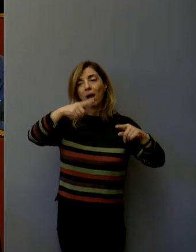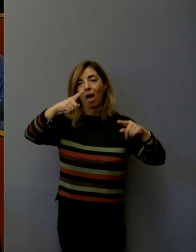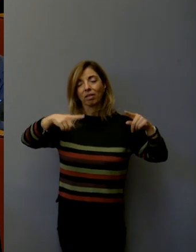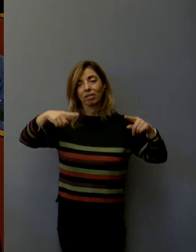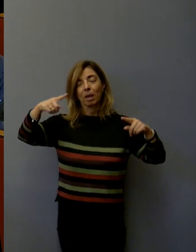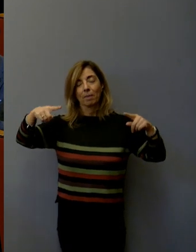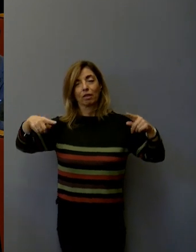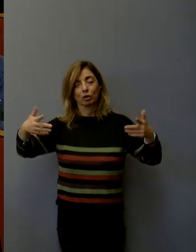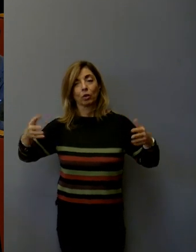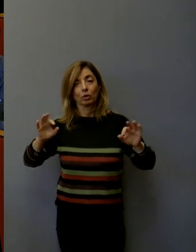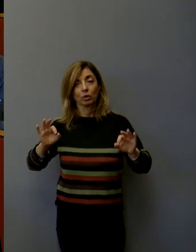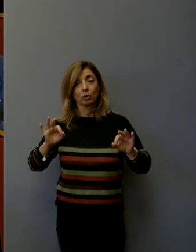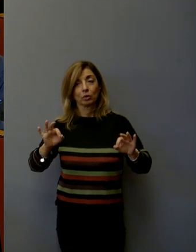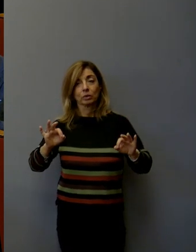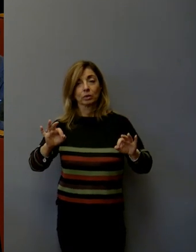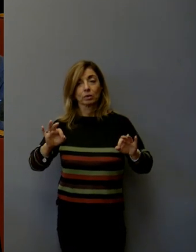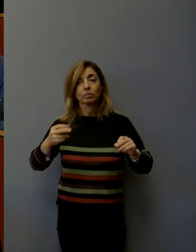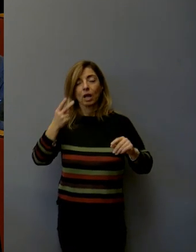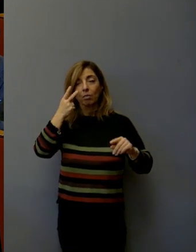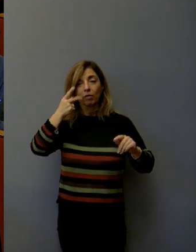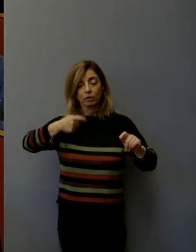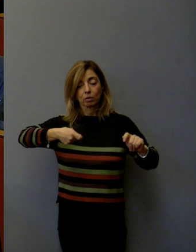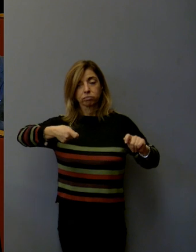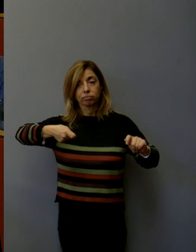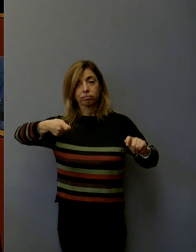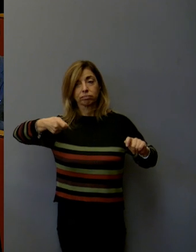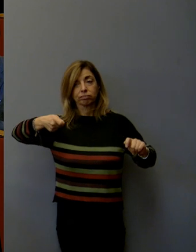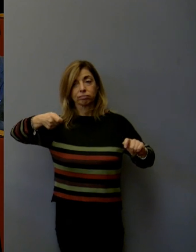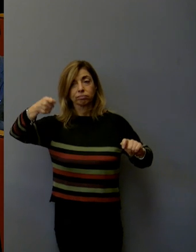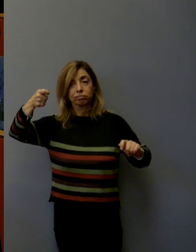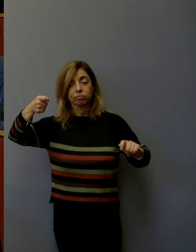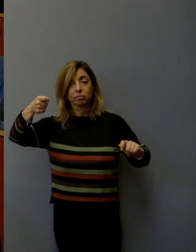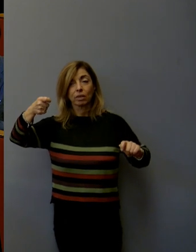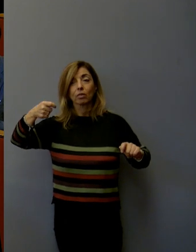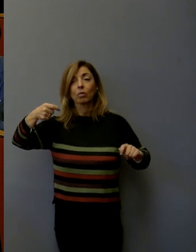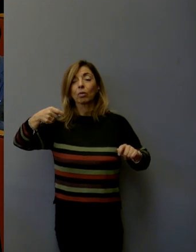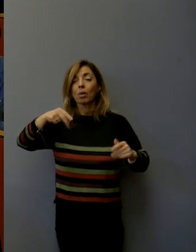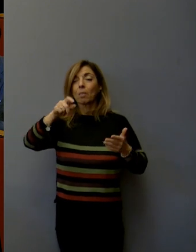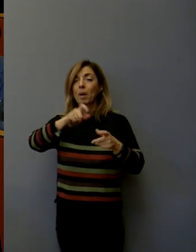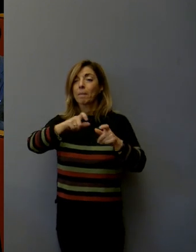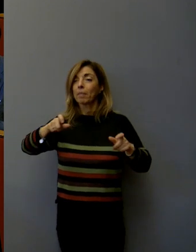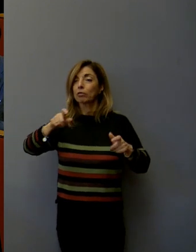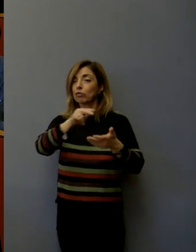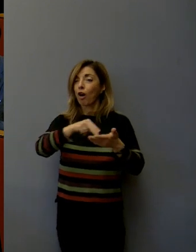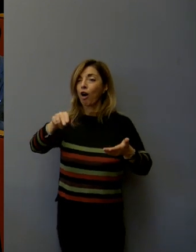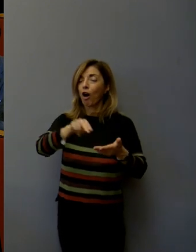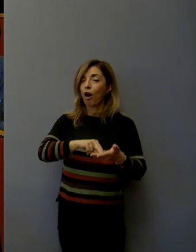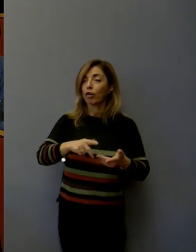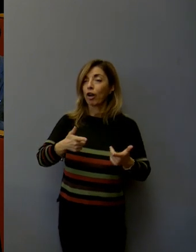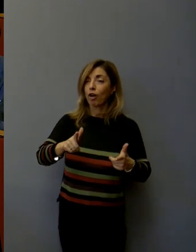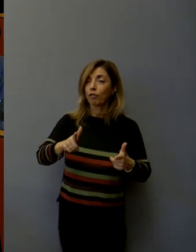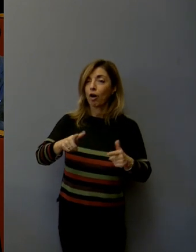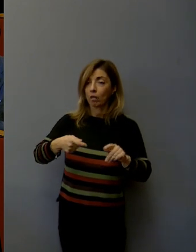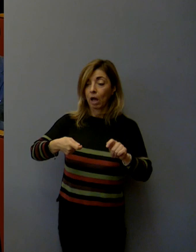Sfortunatamente come dire crescere cioè crescere il numero dei non partecipanti al voto negli ultimi negli ultimi anni